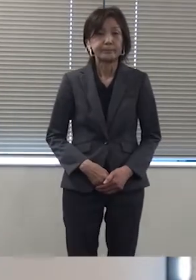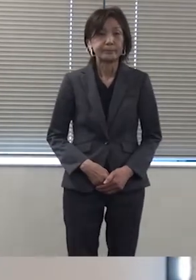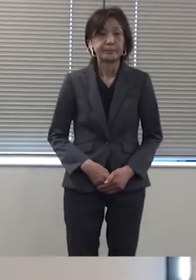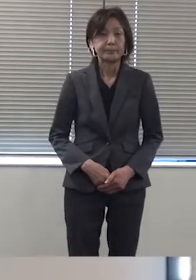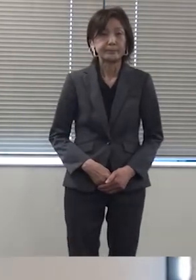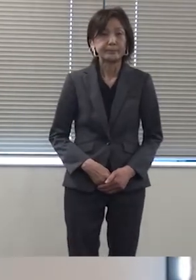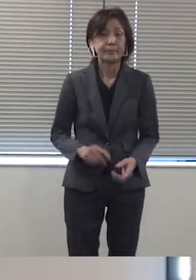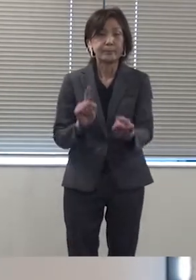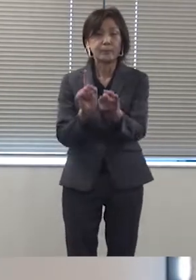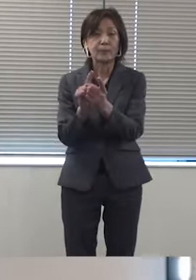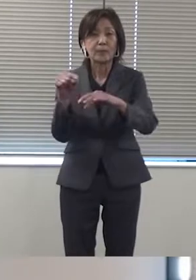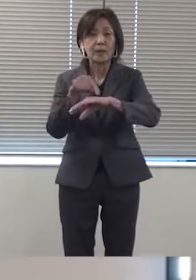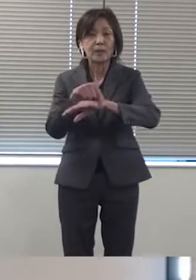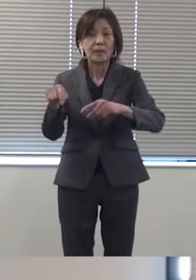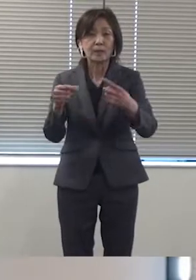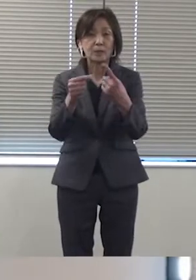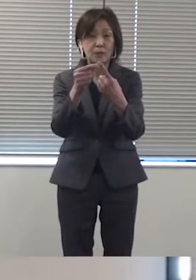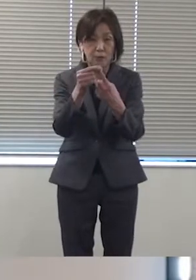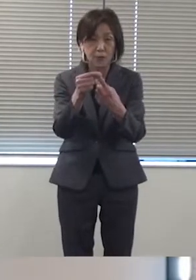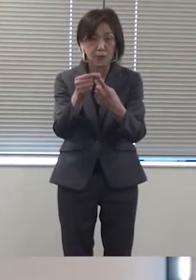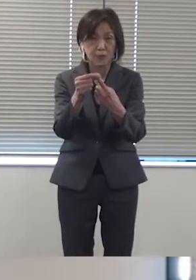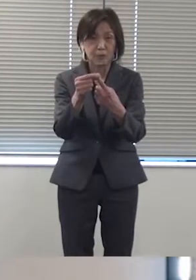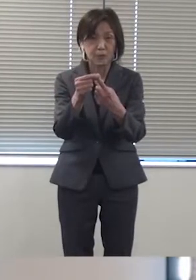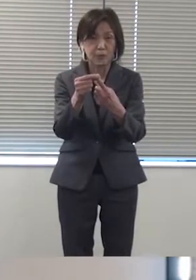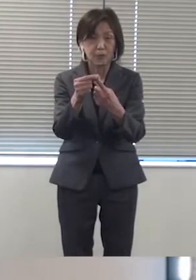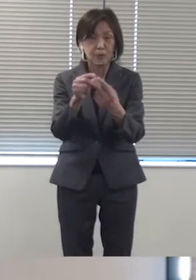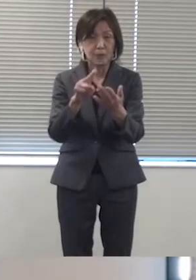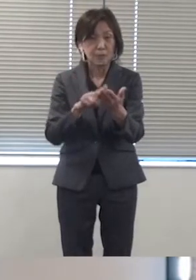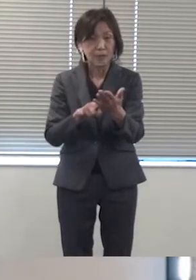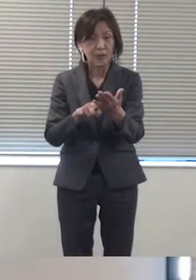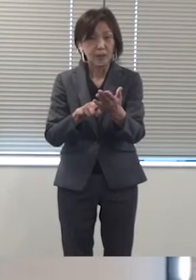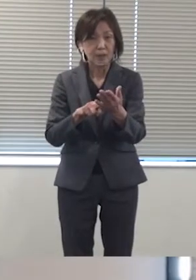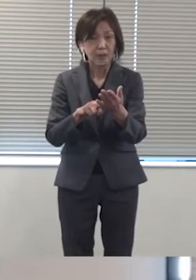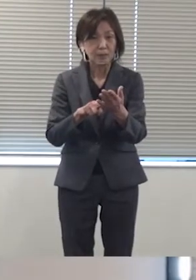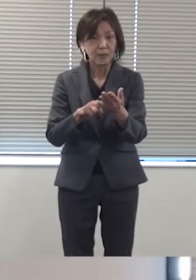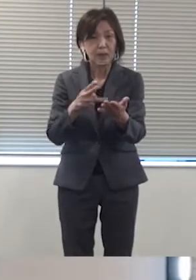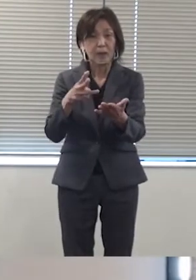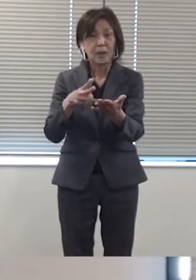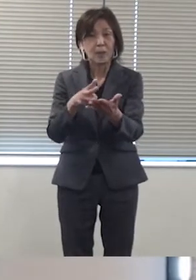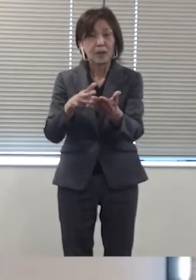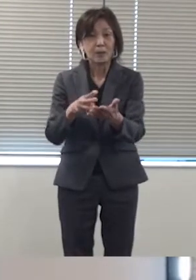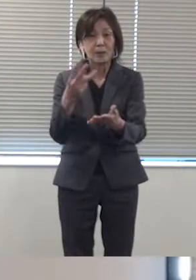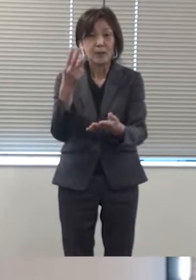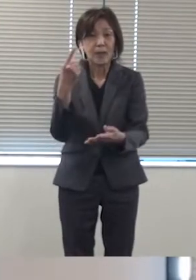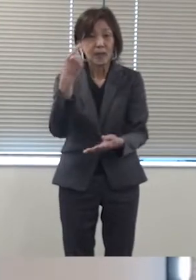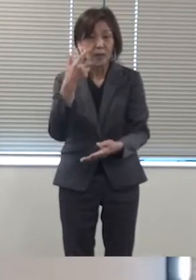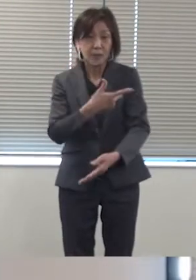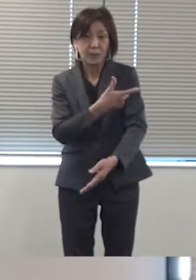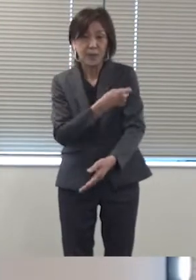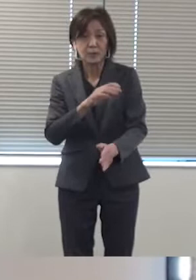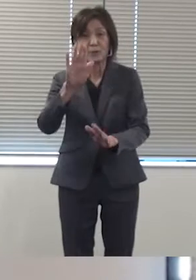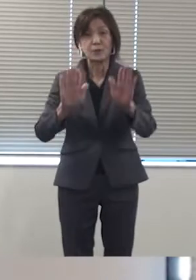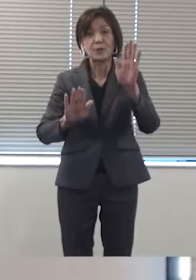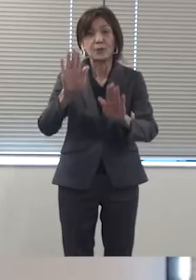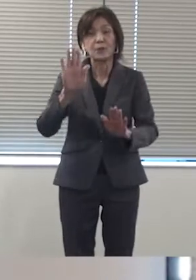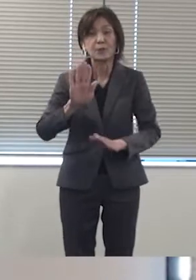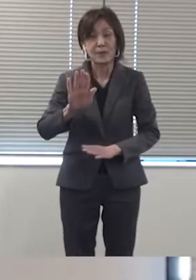対策の、一つの決め手となりますワクチンの3回目の接種の状況なんですが、